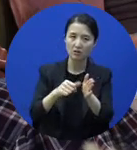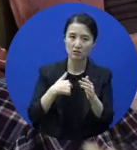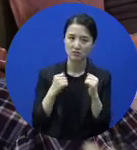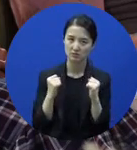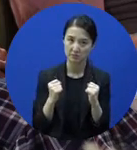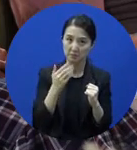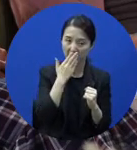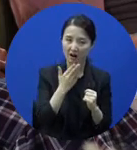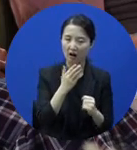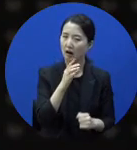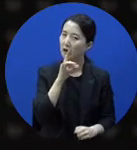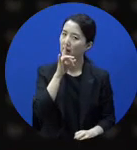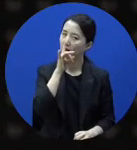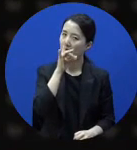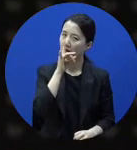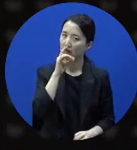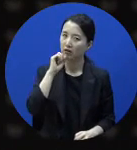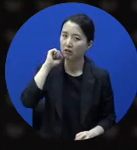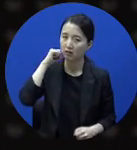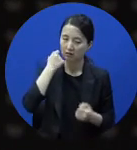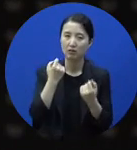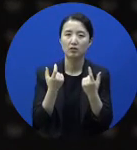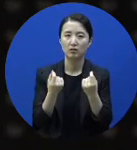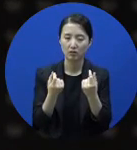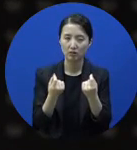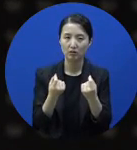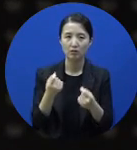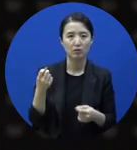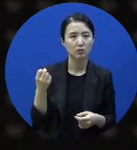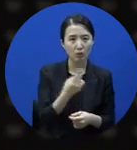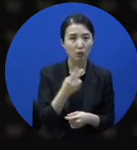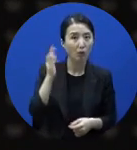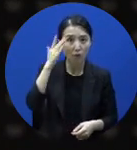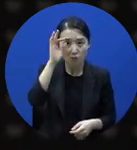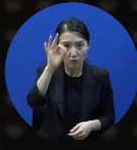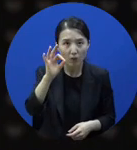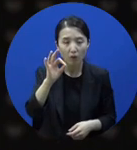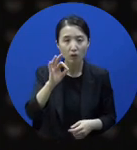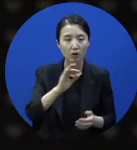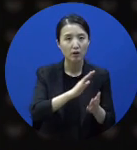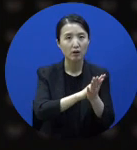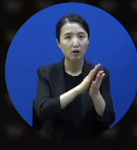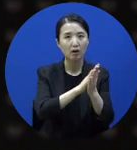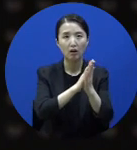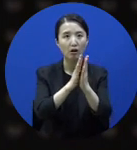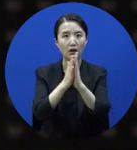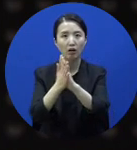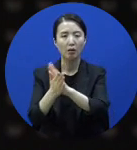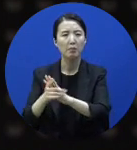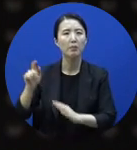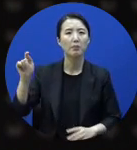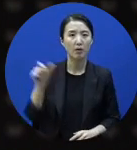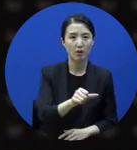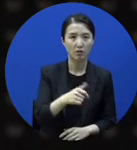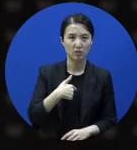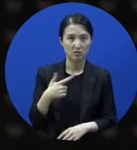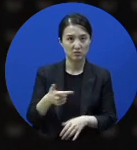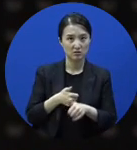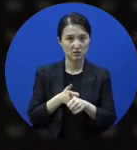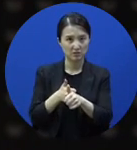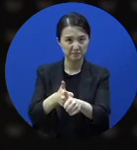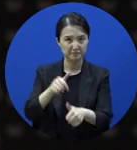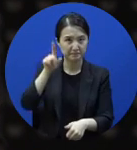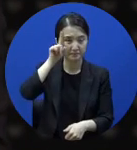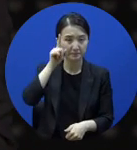일들이 계속 트렌드가 변화하면 따라서 더 빠르게 일을 변하는 것들에 대해서 그것을 제가 다 해낼 수가 없는 거죠. 그래서 달리 생각을